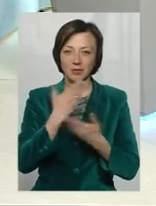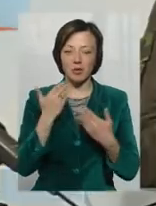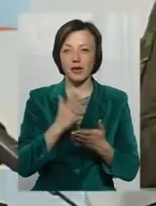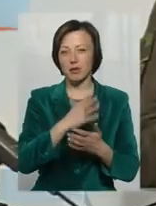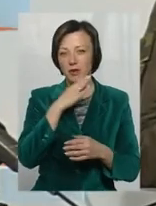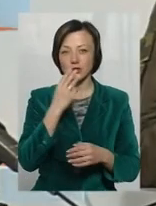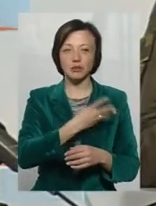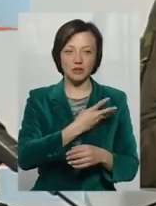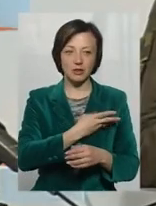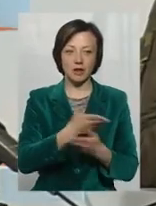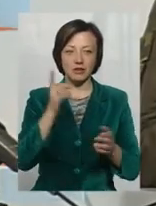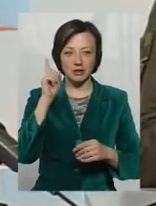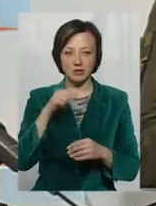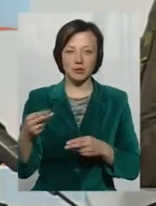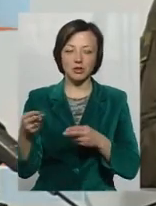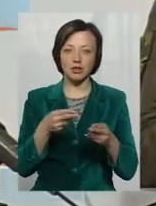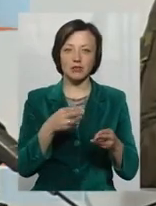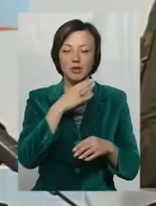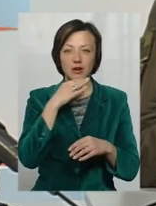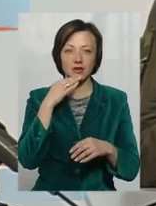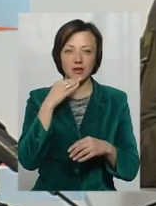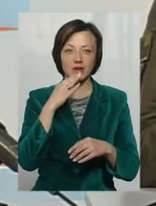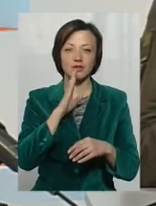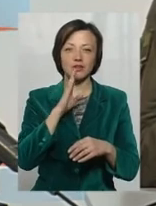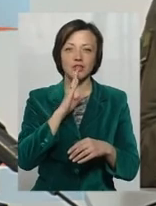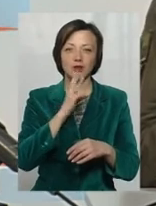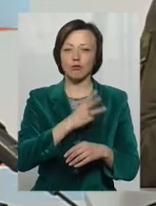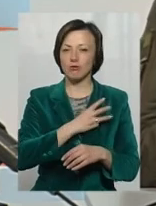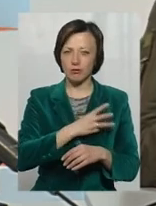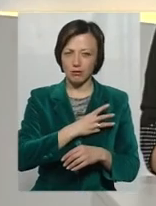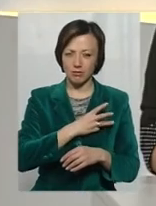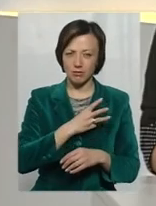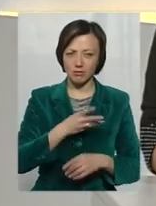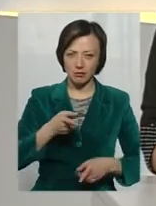багато бажаючих, ви знаєте, приїжджає дуже багато таких дівчат мотивованих,